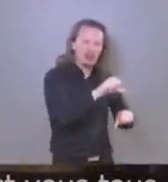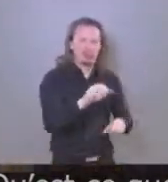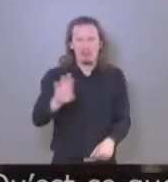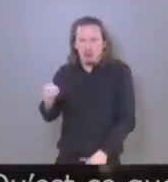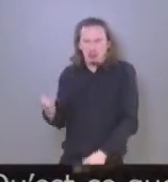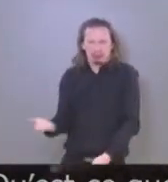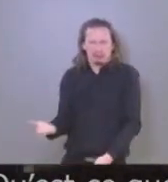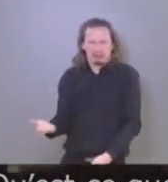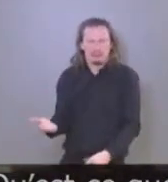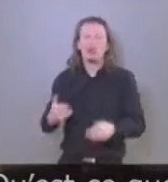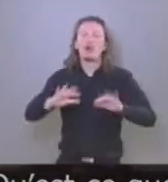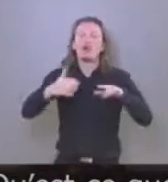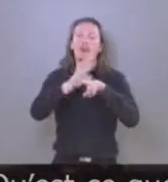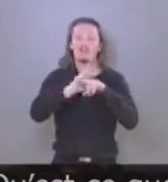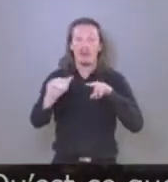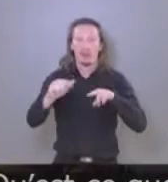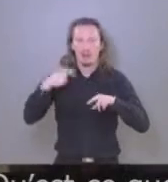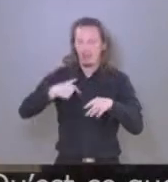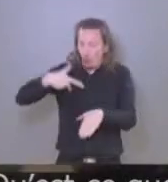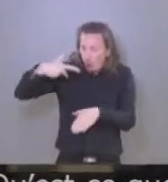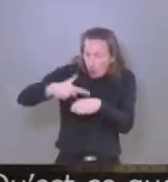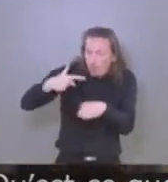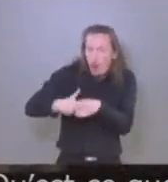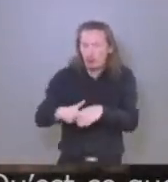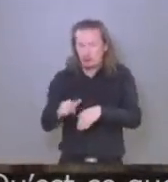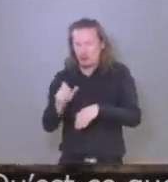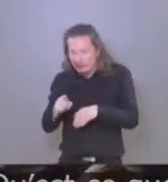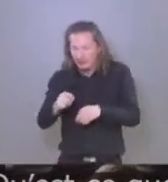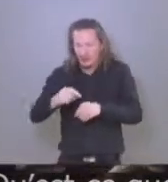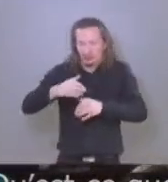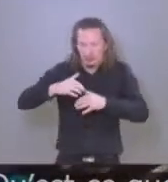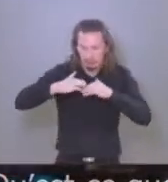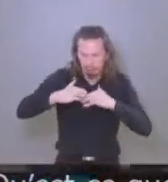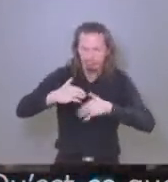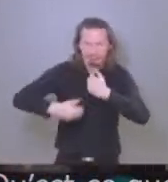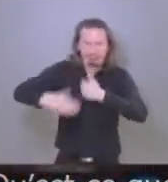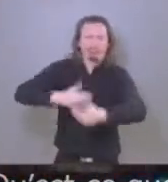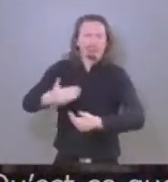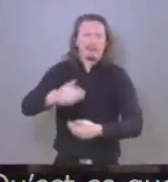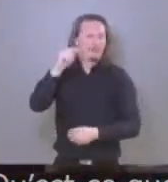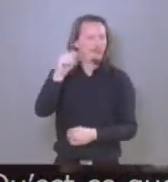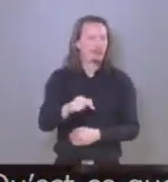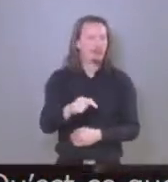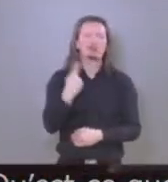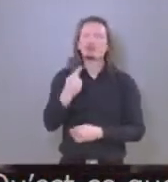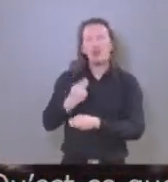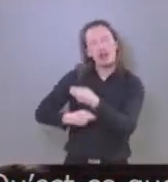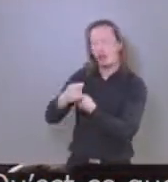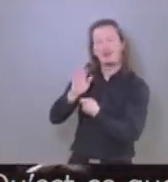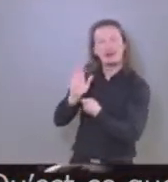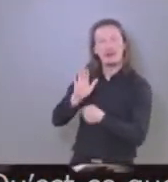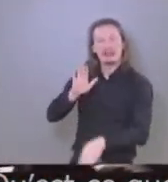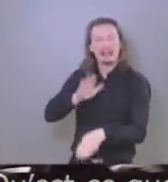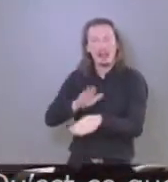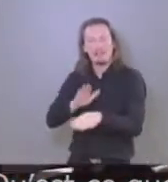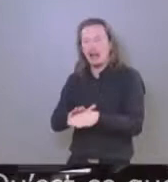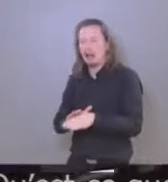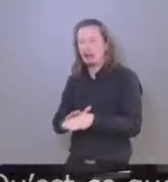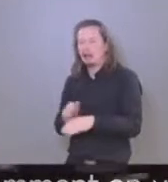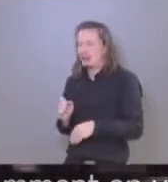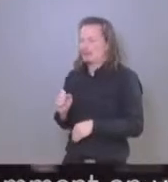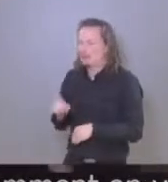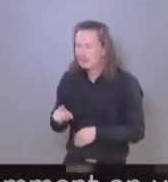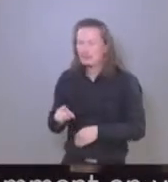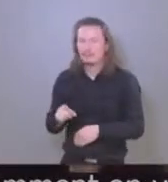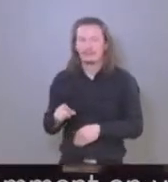Il faut mettre en route la machine. C'est ça qui compte à chaque fois. Quand vous faites de l'économie, ce qui compte, c'est de mettre en route la machine. Vous avez ceux qui disent, on jette du